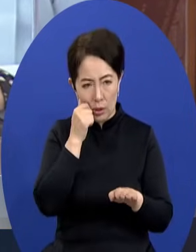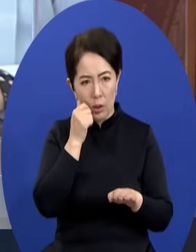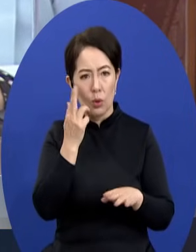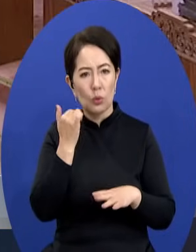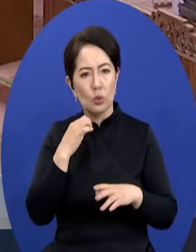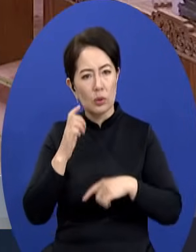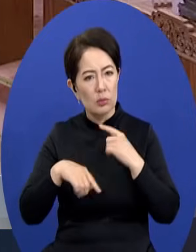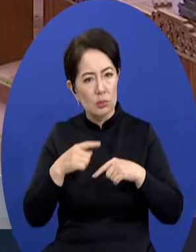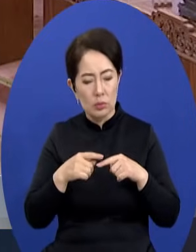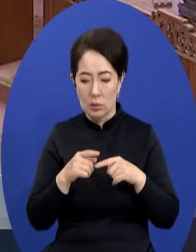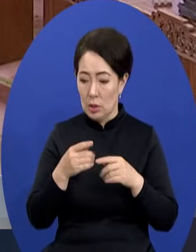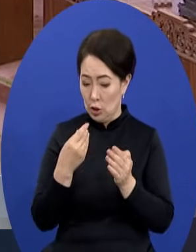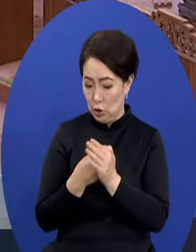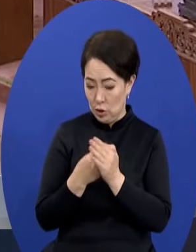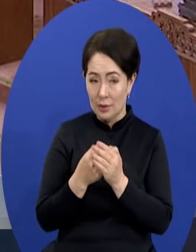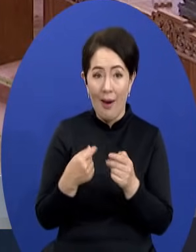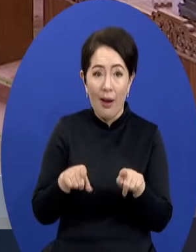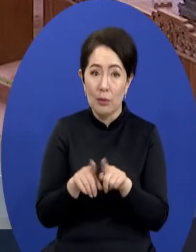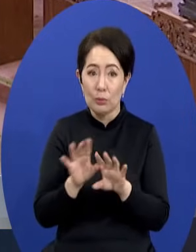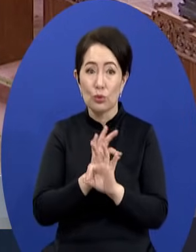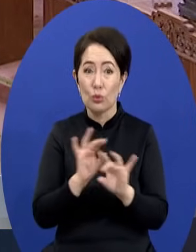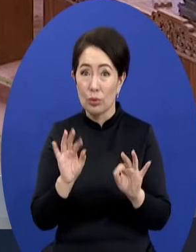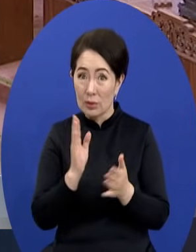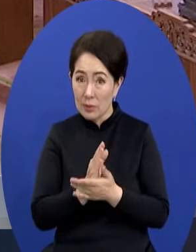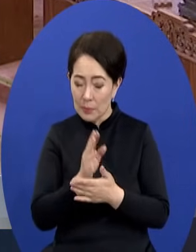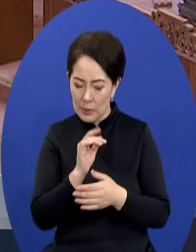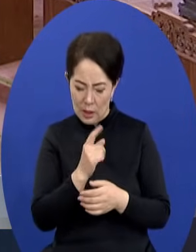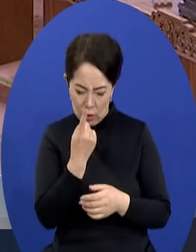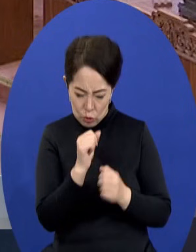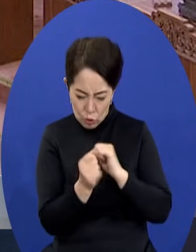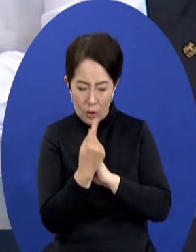нь дахин давтагдчихгүй шинж агуулдаг гэж үздэг. Цаашид төр, хувийн хэвшил,